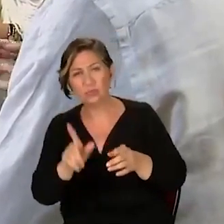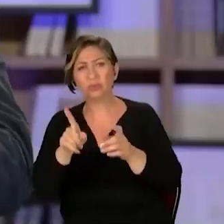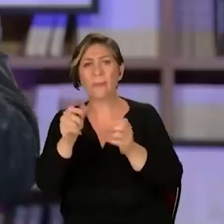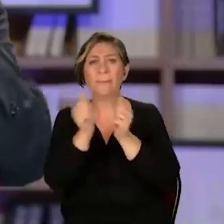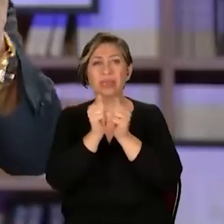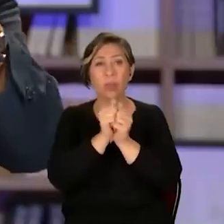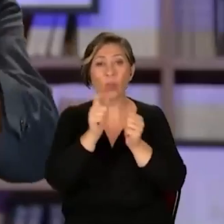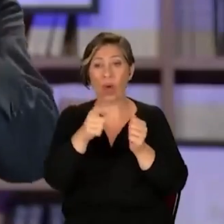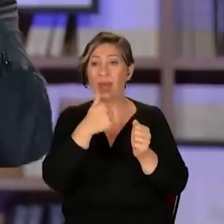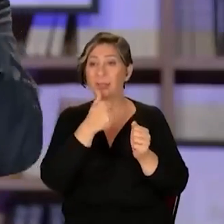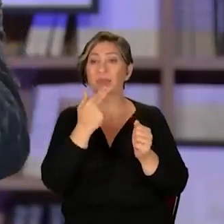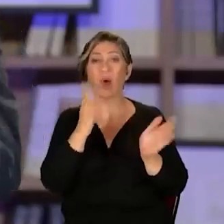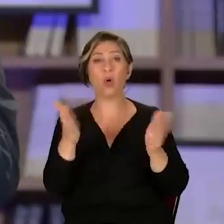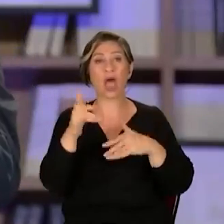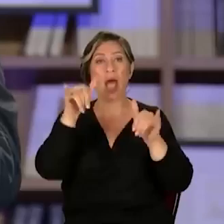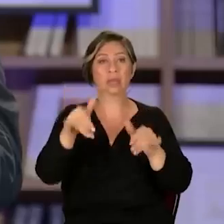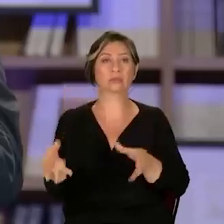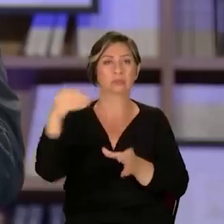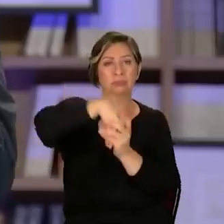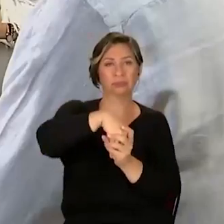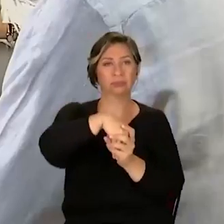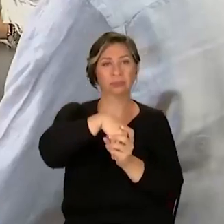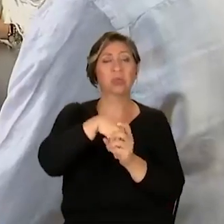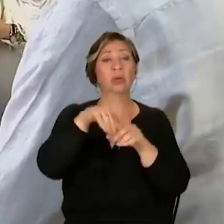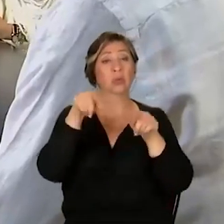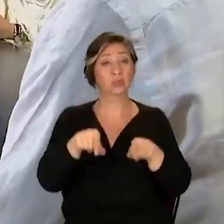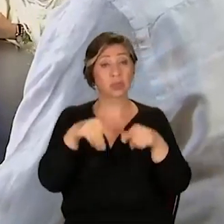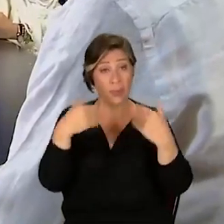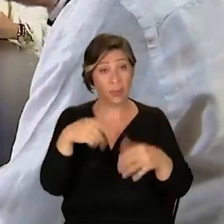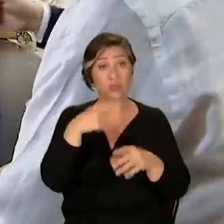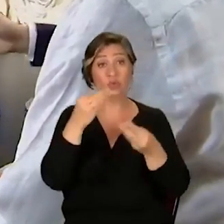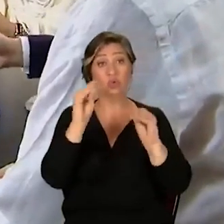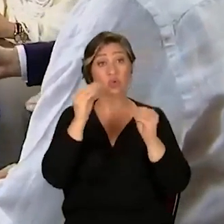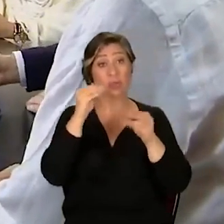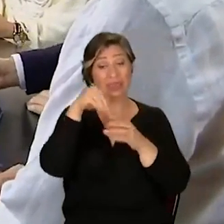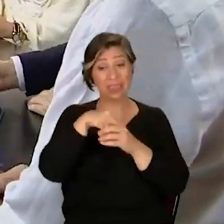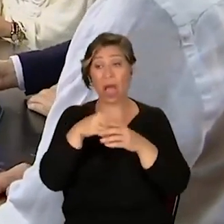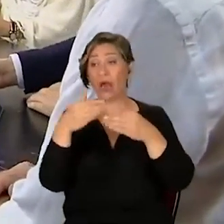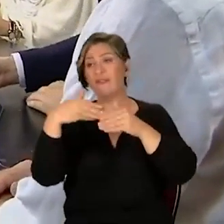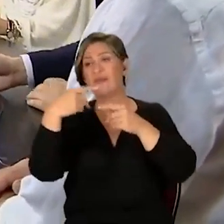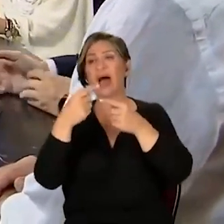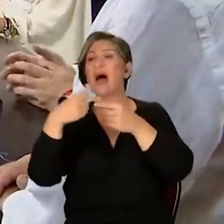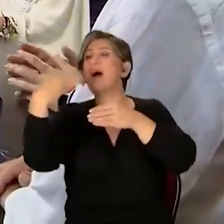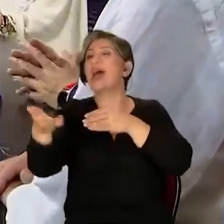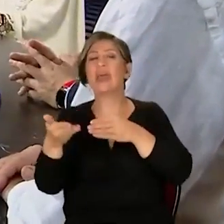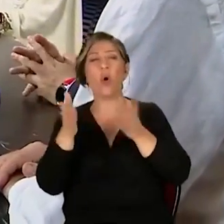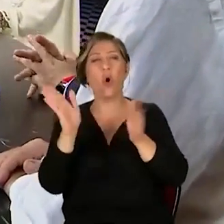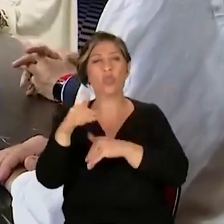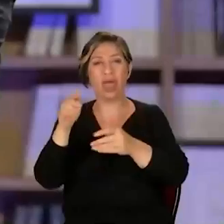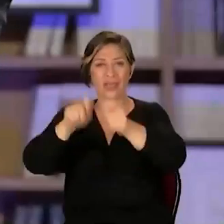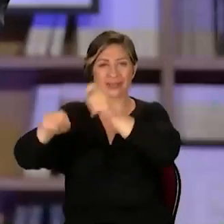dayatmalarıyla beraber bu adamla kadını aynı odaya koyuyorlar. Bu sefer çocuklar için ayrı odalar yapılıyor ve işte